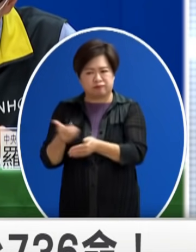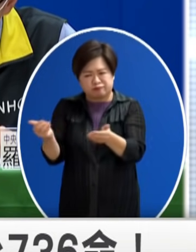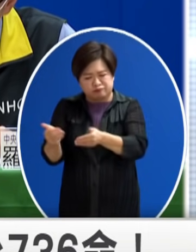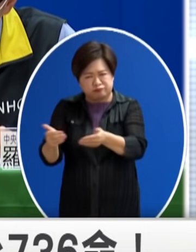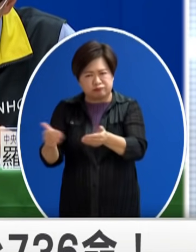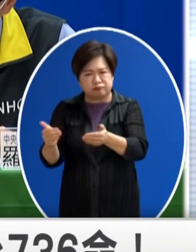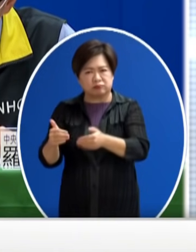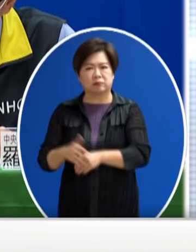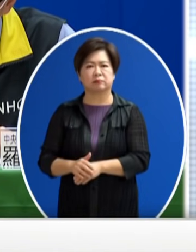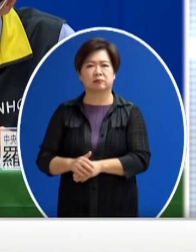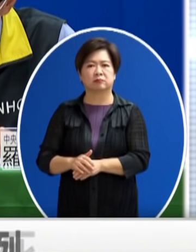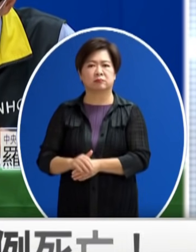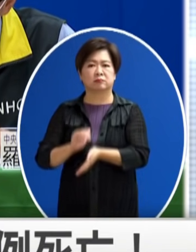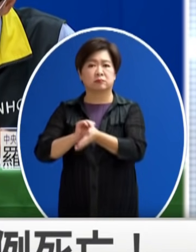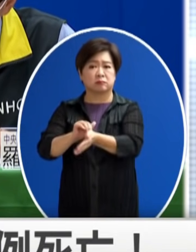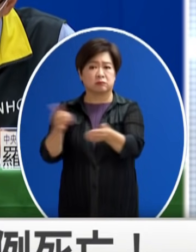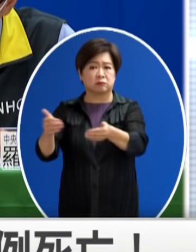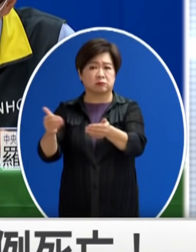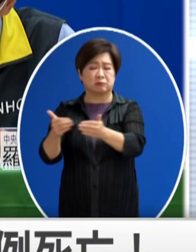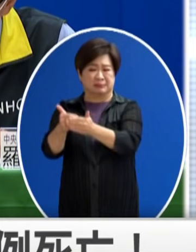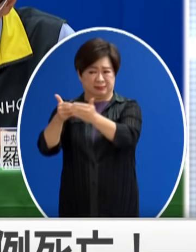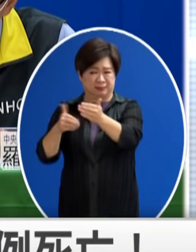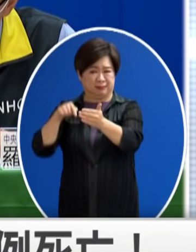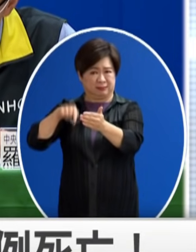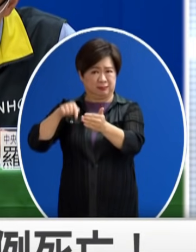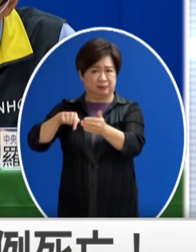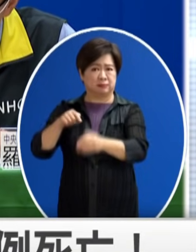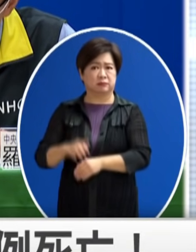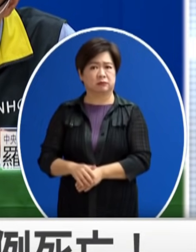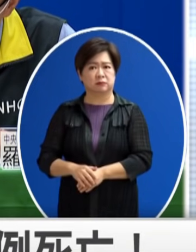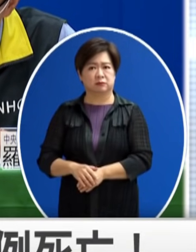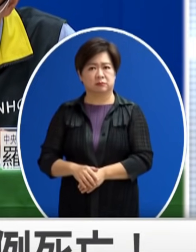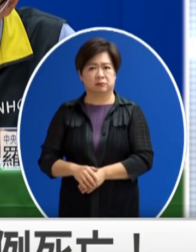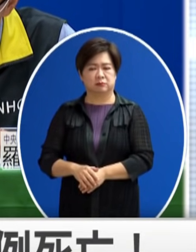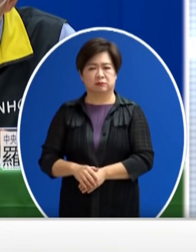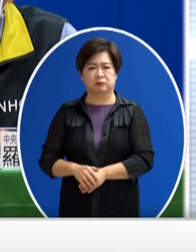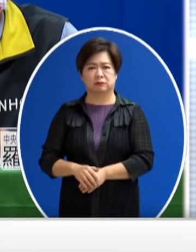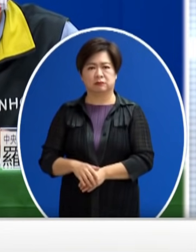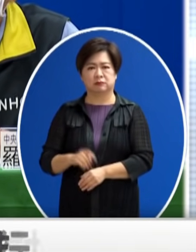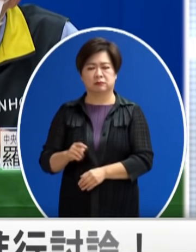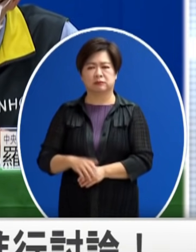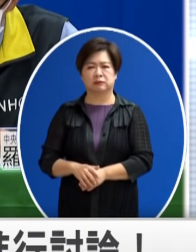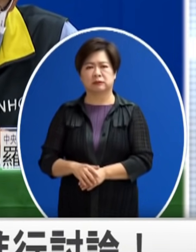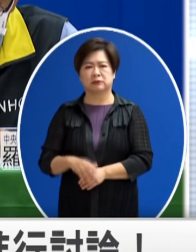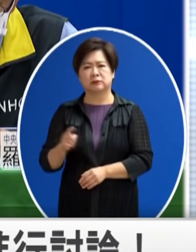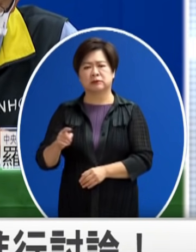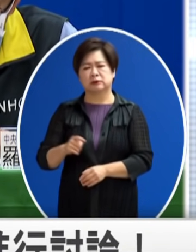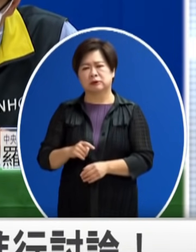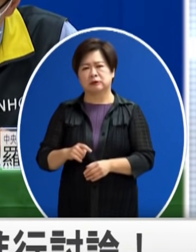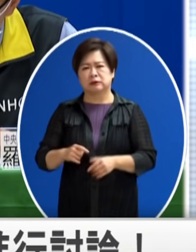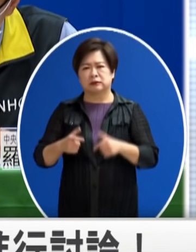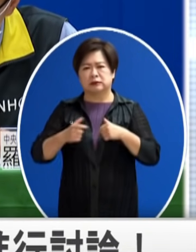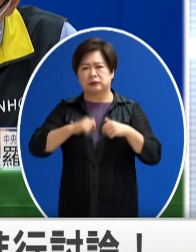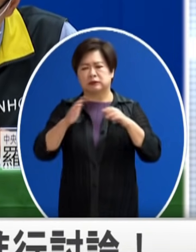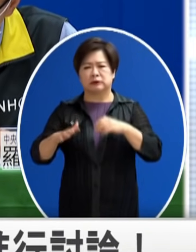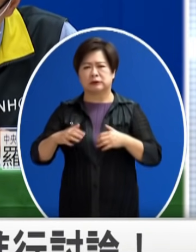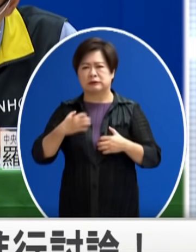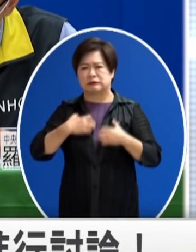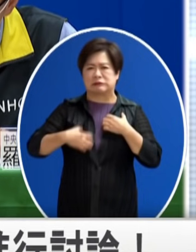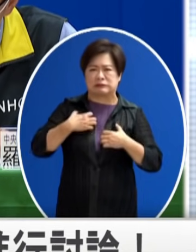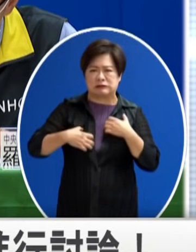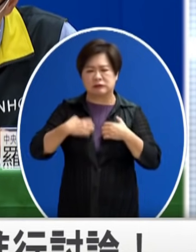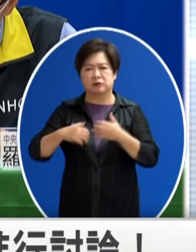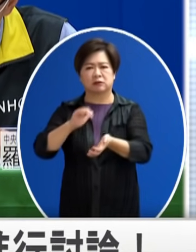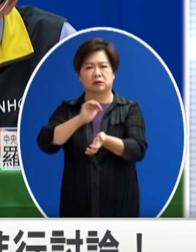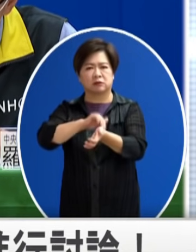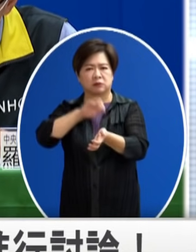不过就在这个隔离的期间哈，在医院当中有很明显一些情绪不稳的一个状况哈，那也经过医